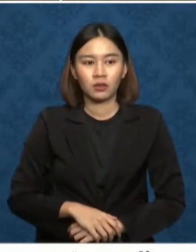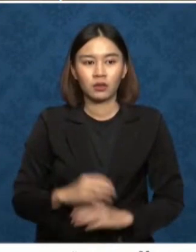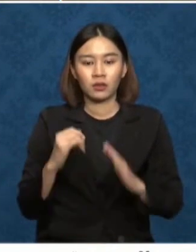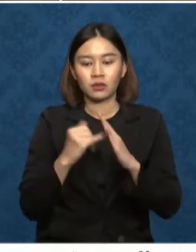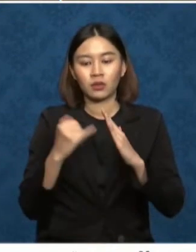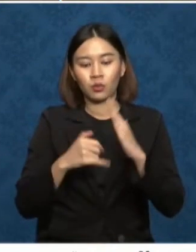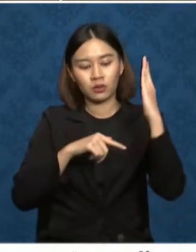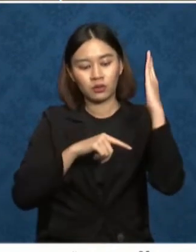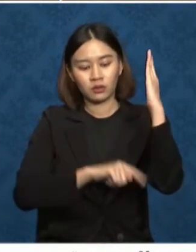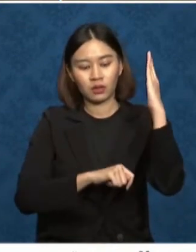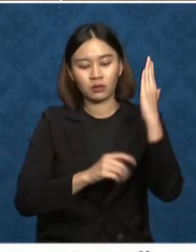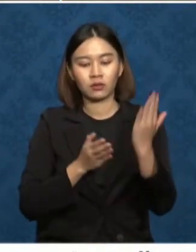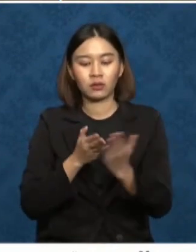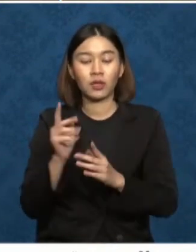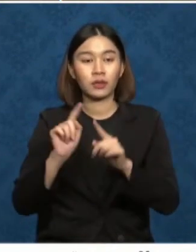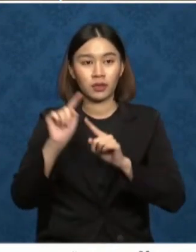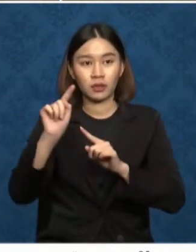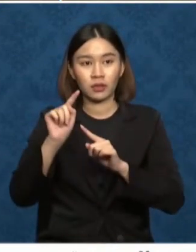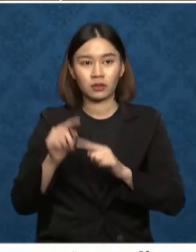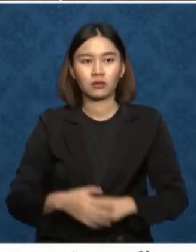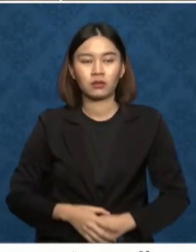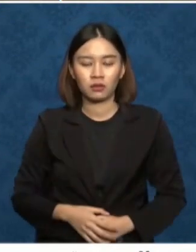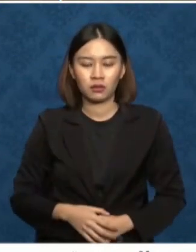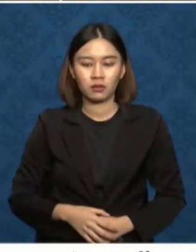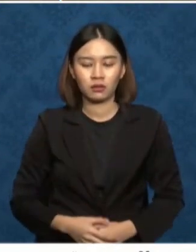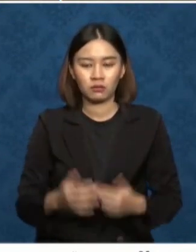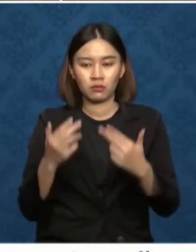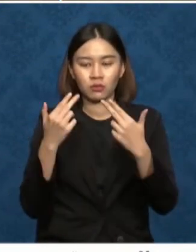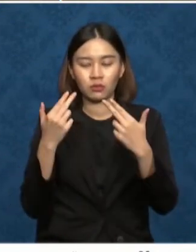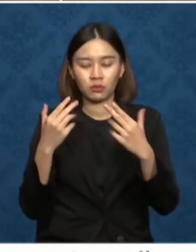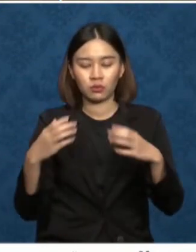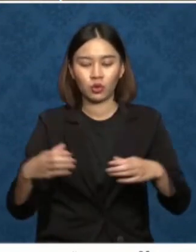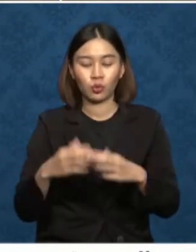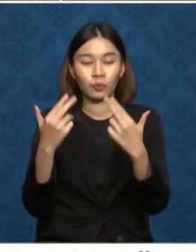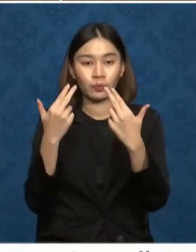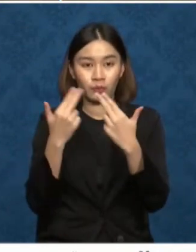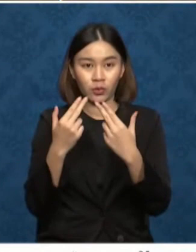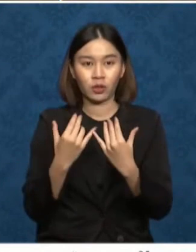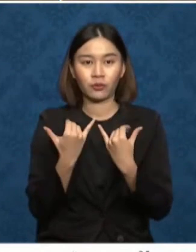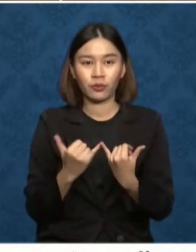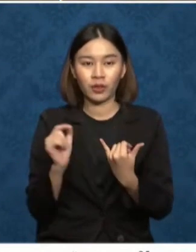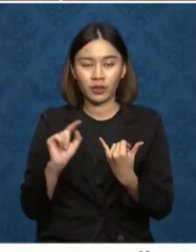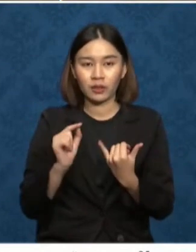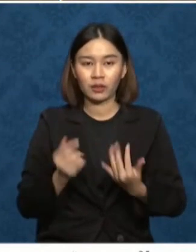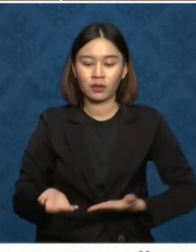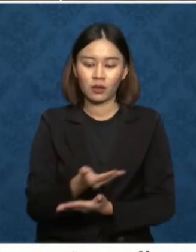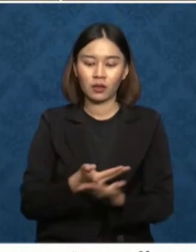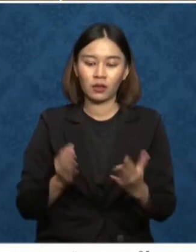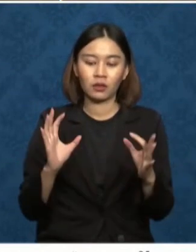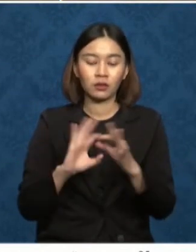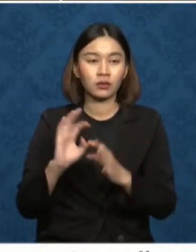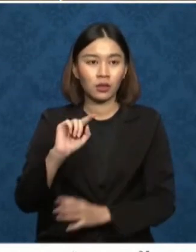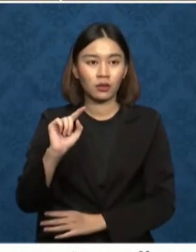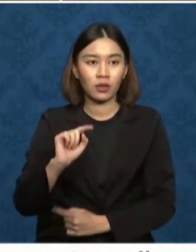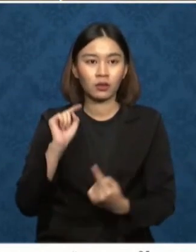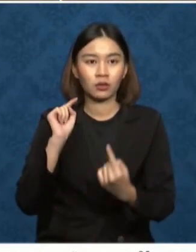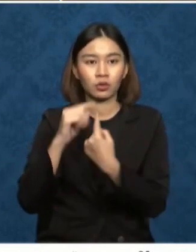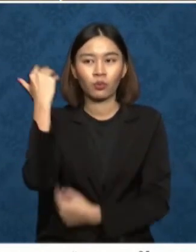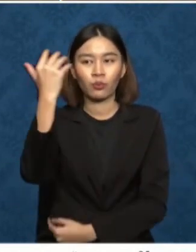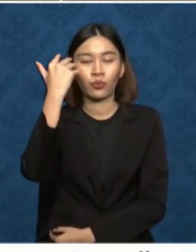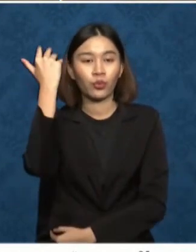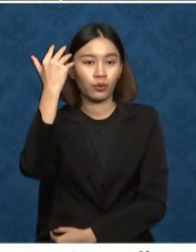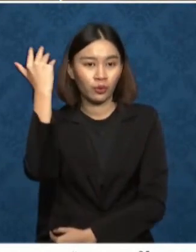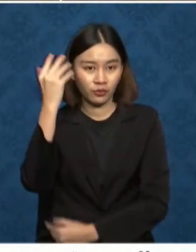หวัดตรังเขตเลือกตั้งที่1พรรครวมไทยสร้างชาติท่านประธานครับวันนี้ผมจะมีเรื่องจะหารือเกี่ยวกับมลพิษทางอาก